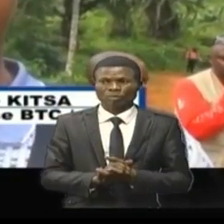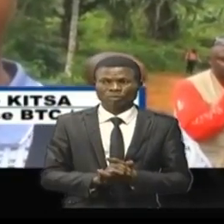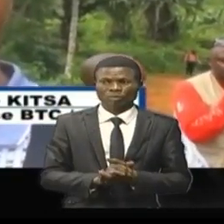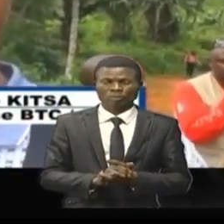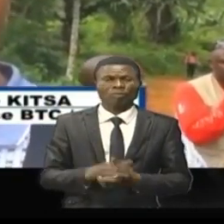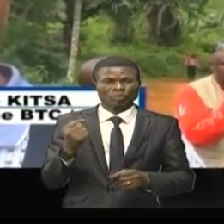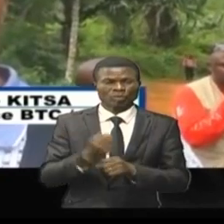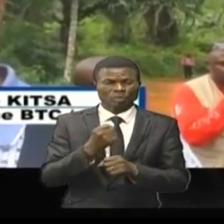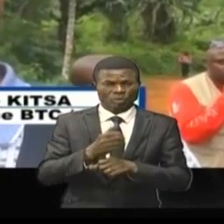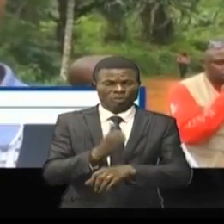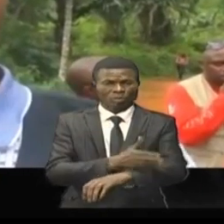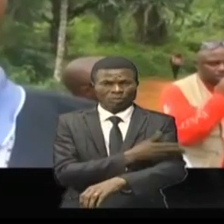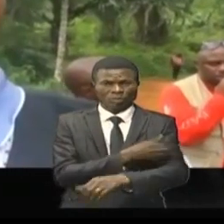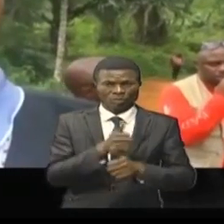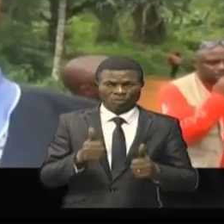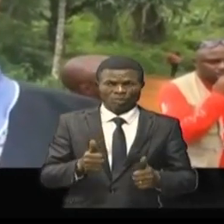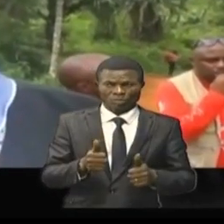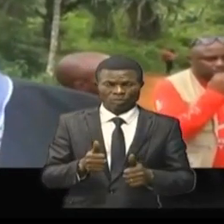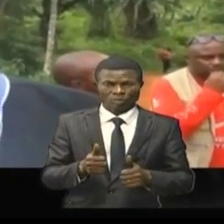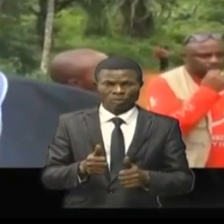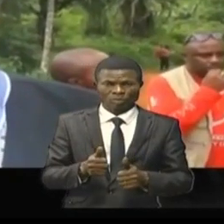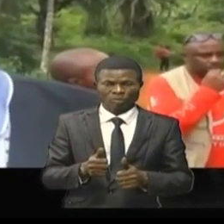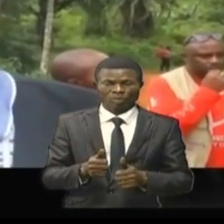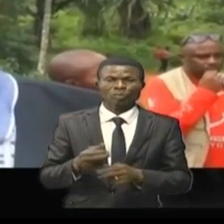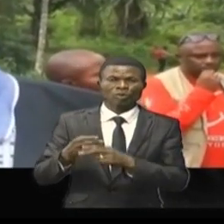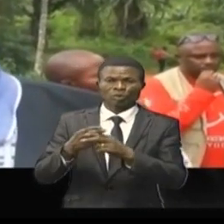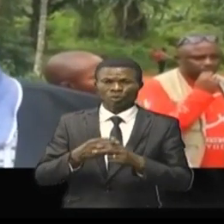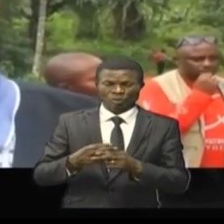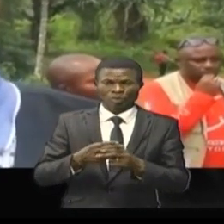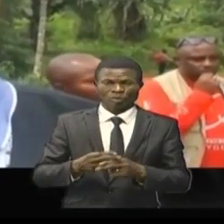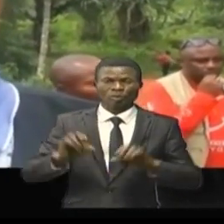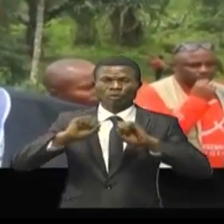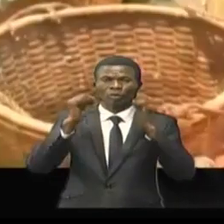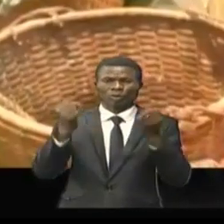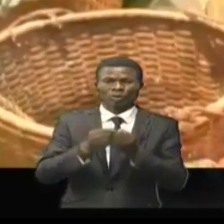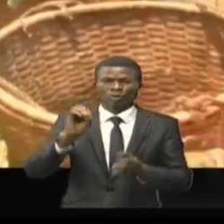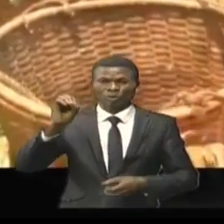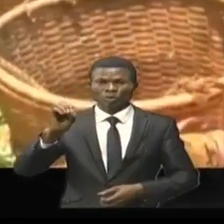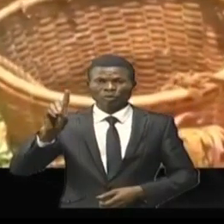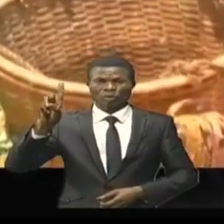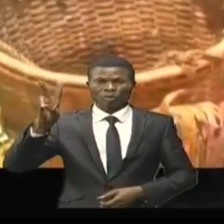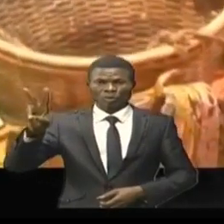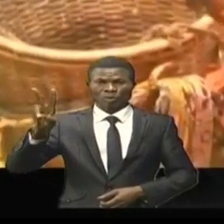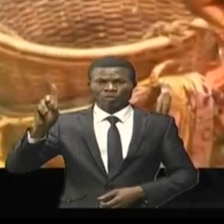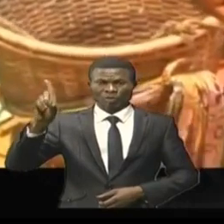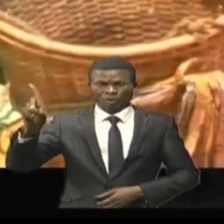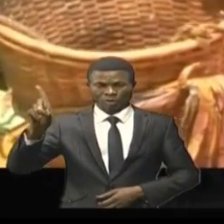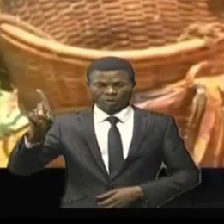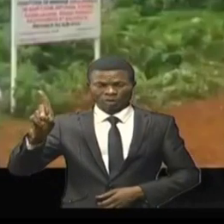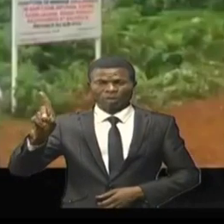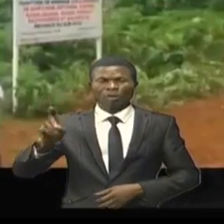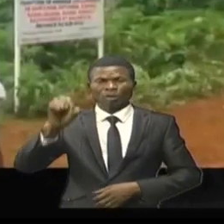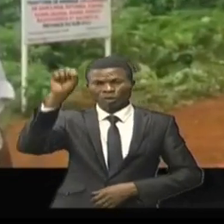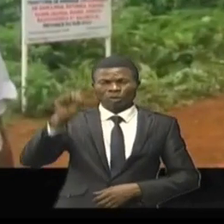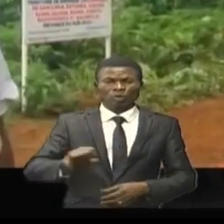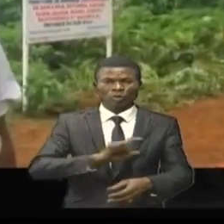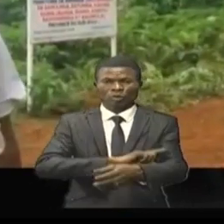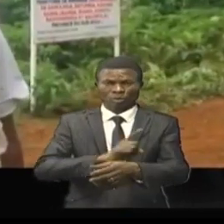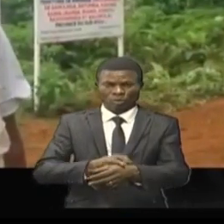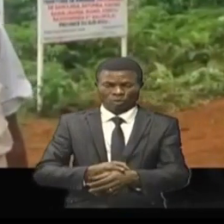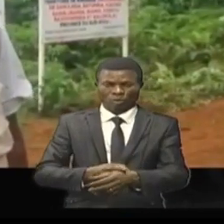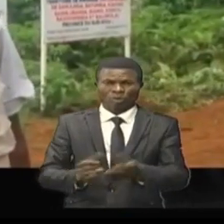attributaires et puis pilotés par l'OVDA. L'exécutif provincial de l'OVDA, l'ingénieur